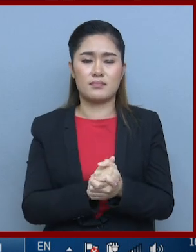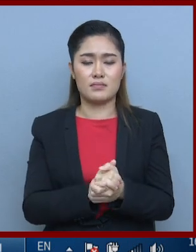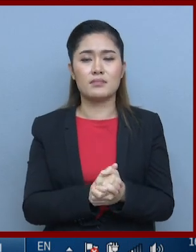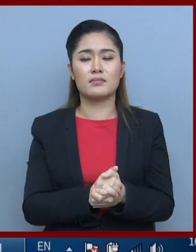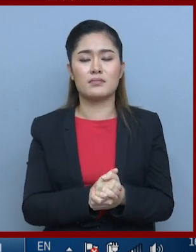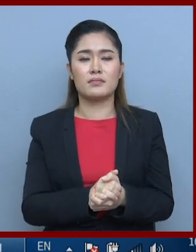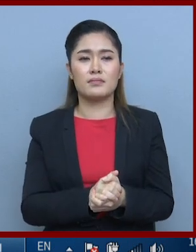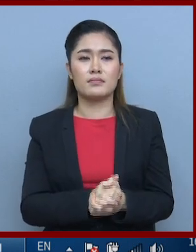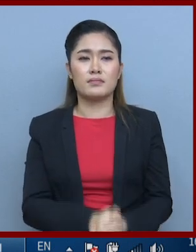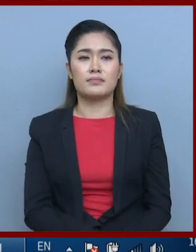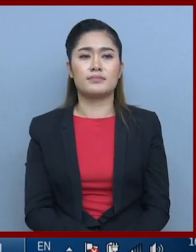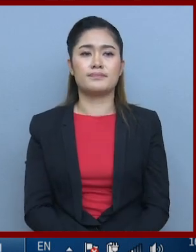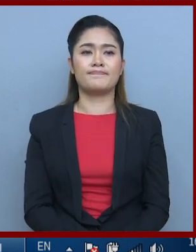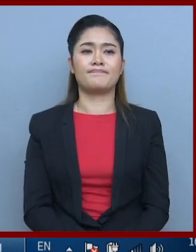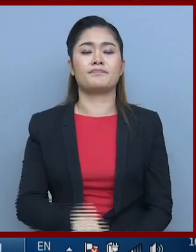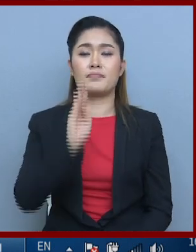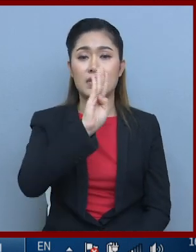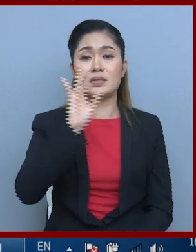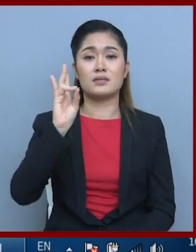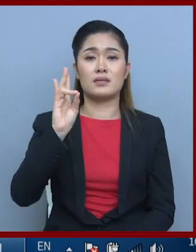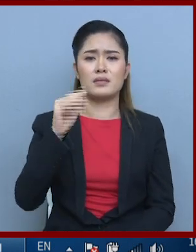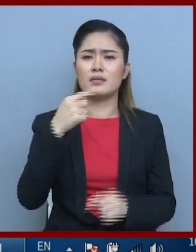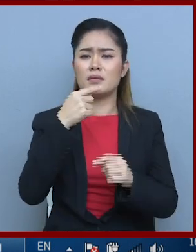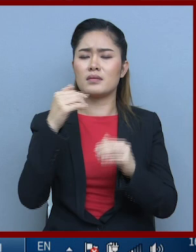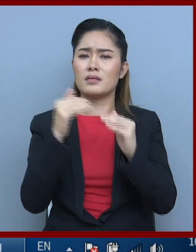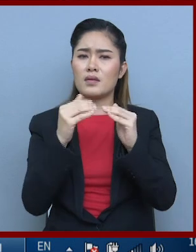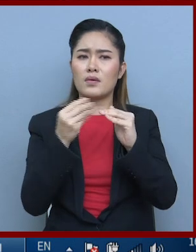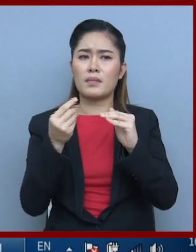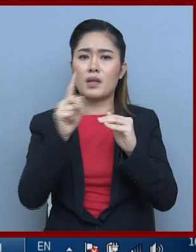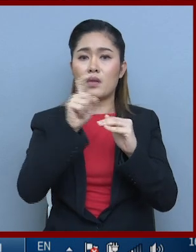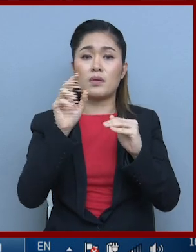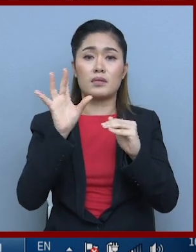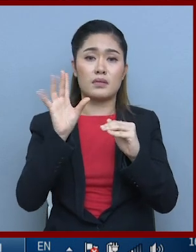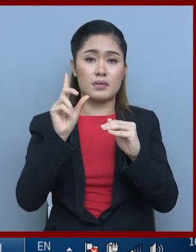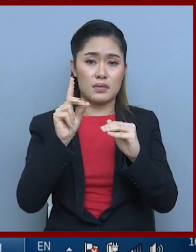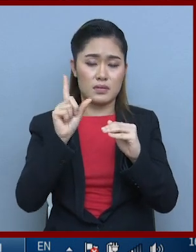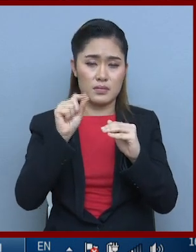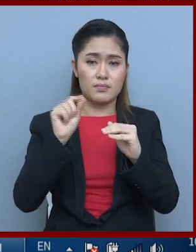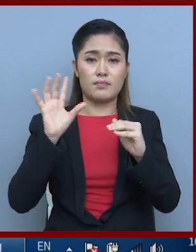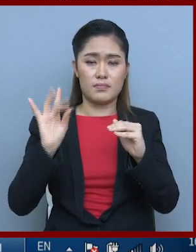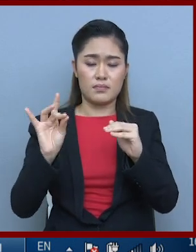อเลย b7 เท่ากับนำ n 128